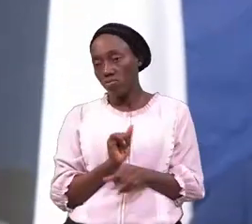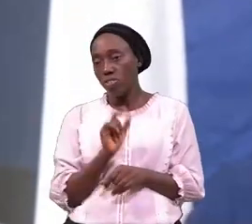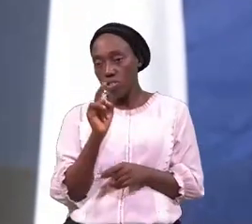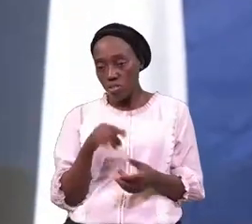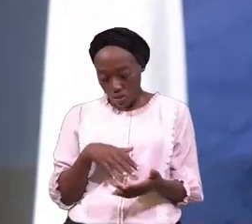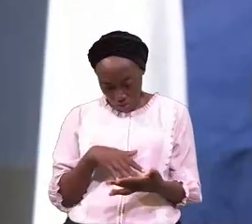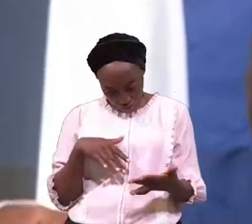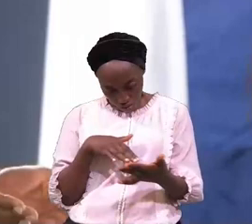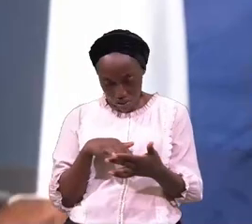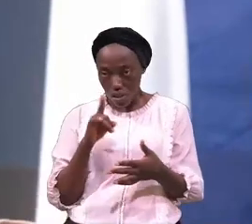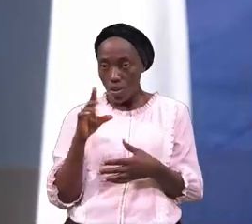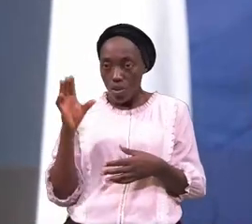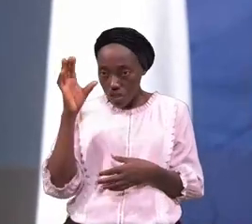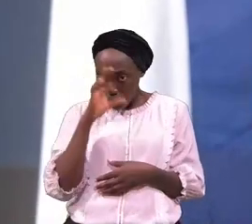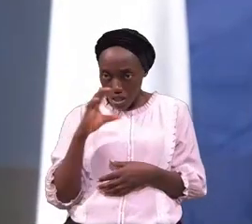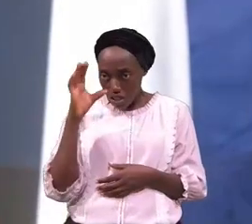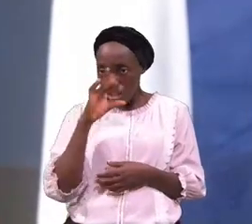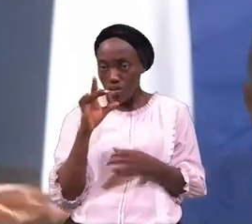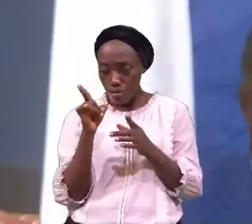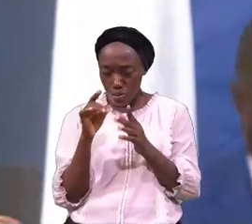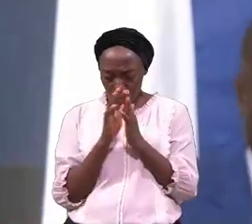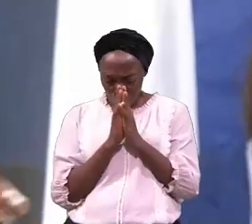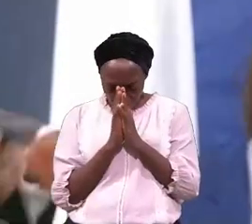tu cherches, tu pries,